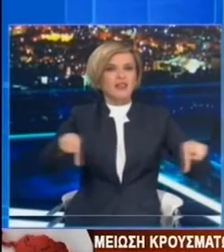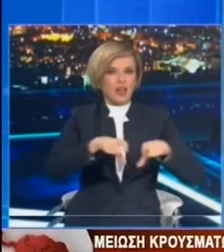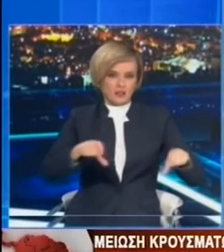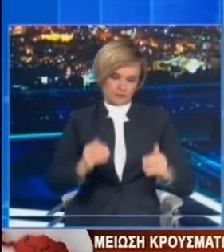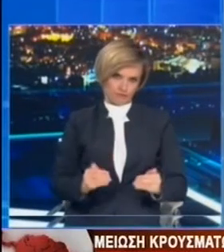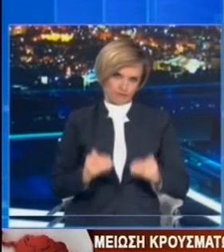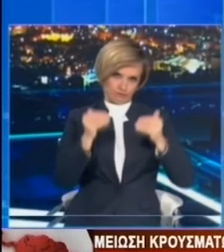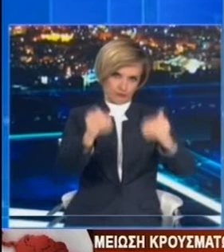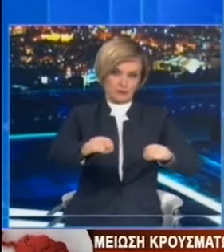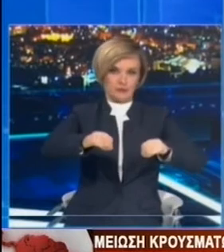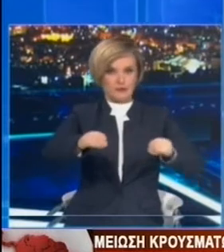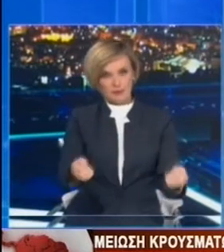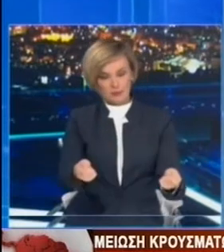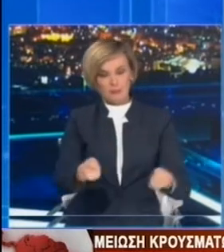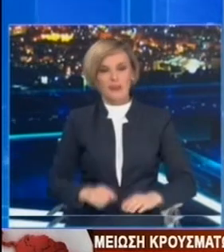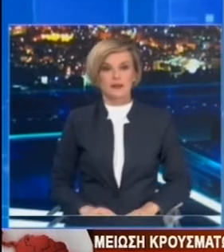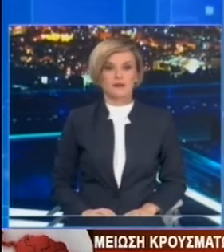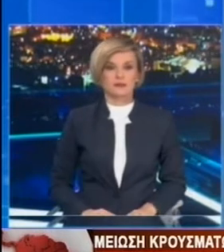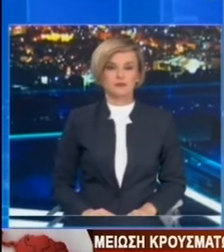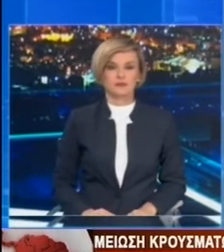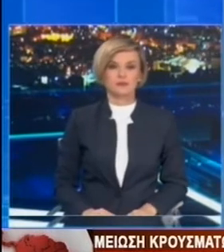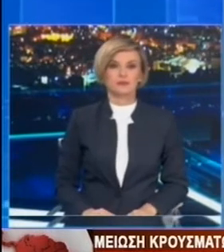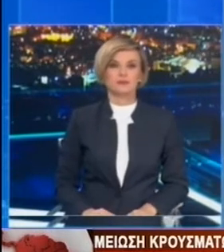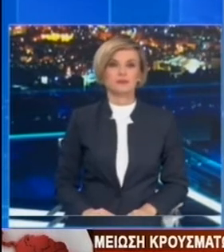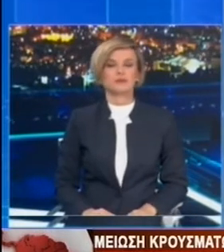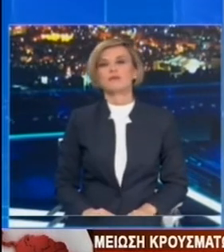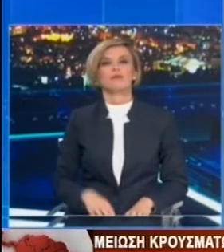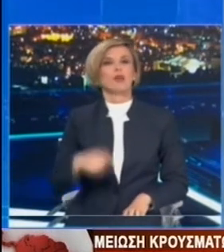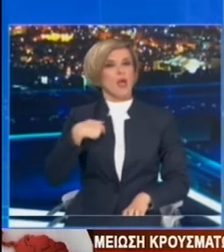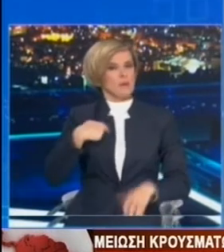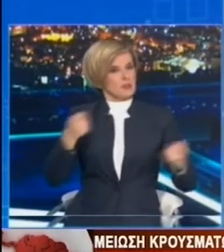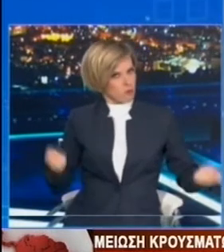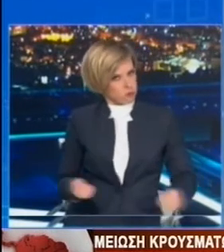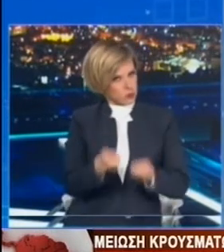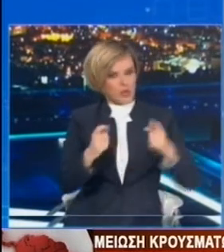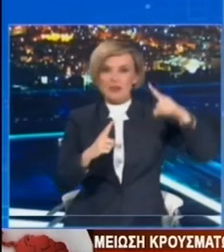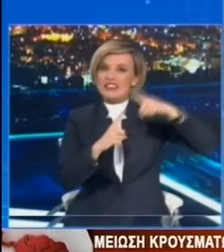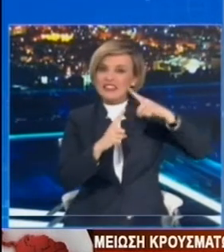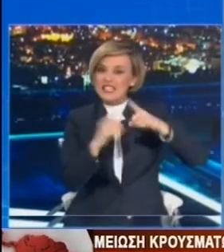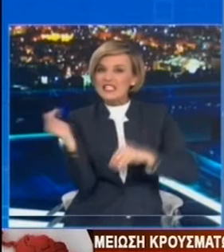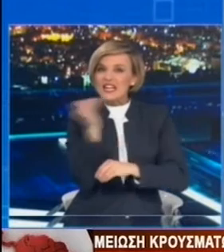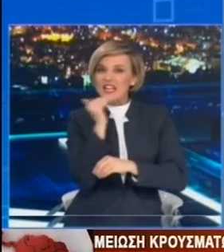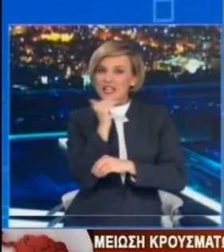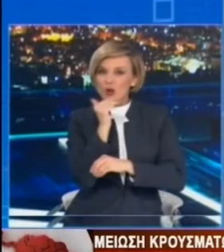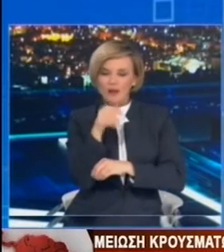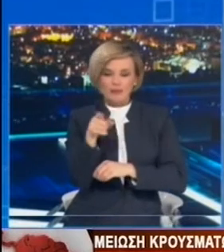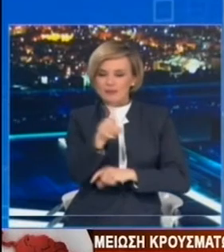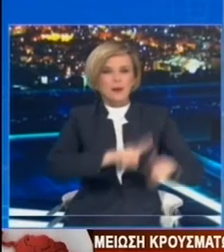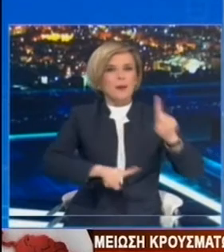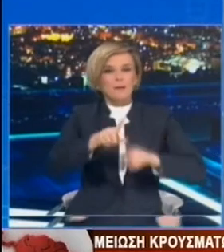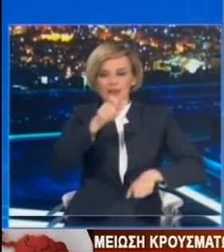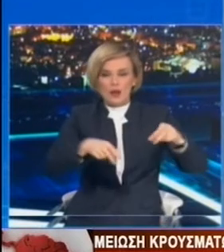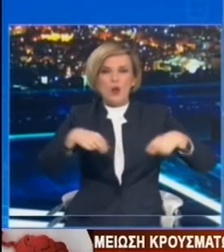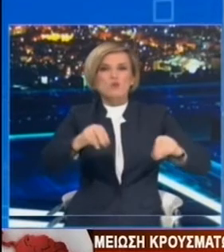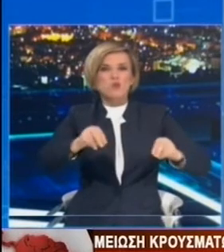και επισκέψεις σε περισσότερο από έναν όμορο Δήμο μέσα στην ίδια την περιφερειακή ενότητα, όπως προκύπτει από την ιχνηλάτηση,